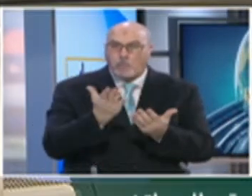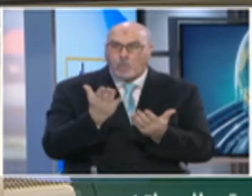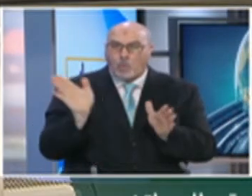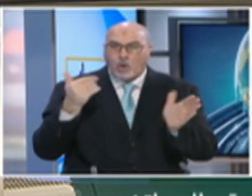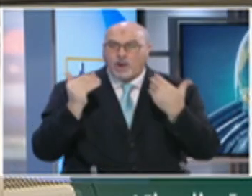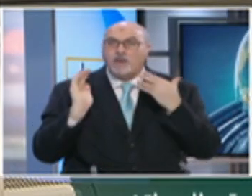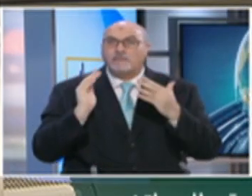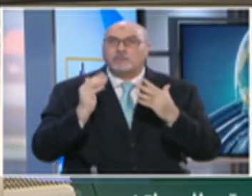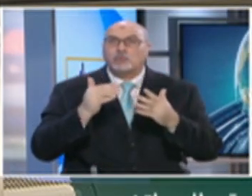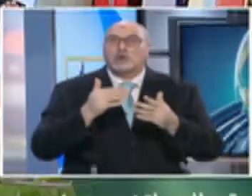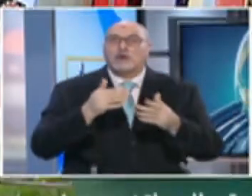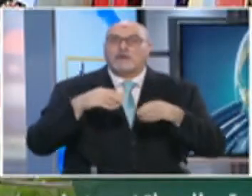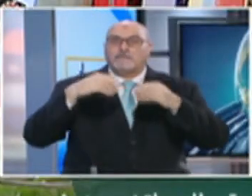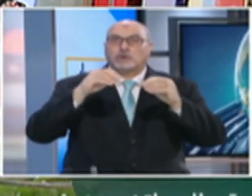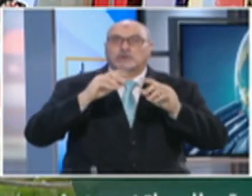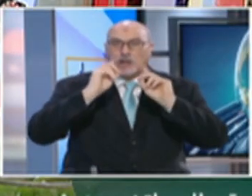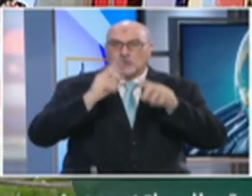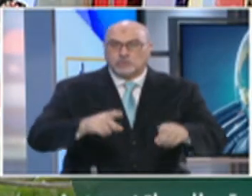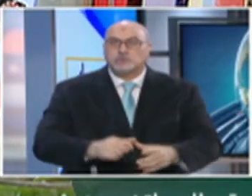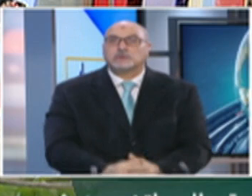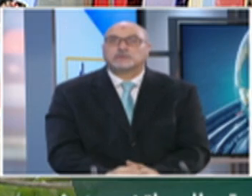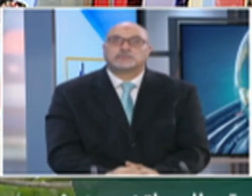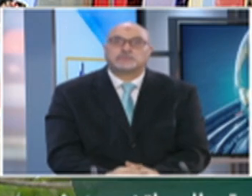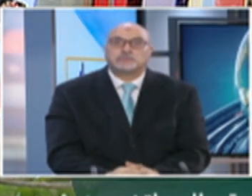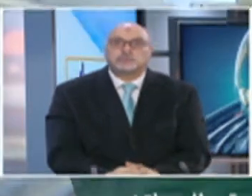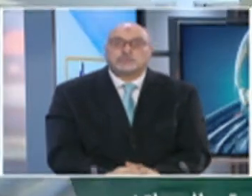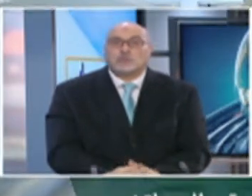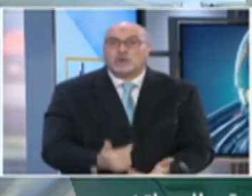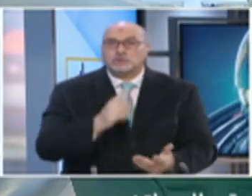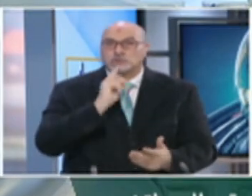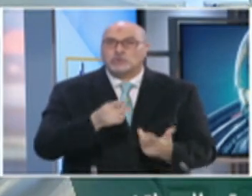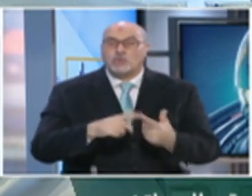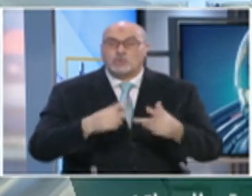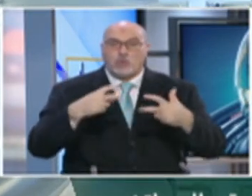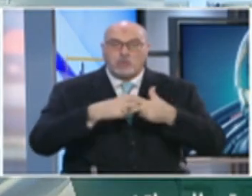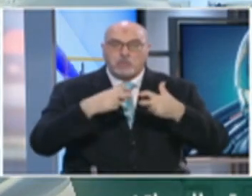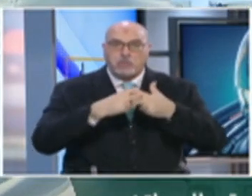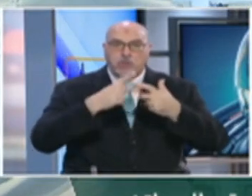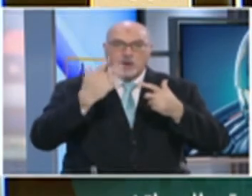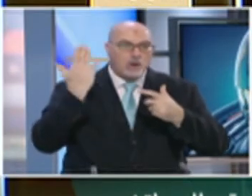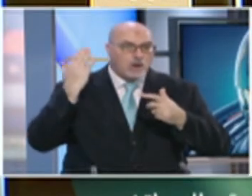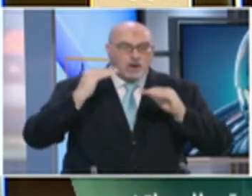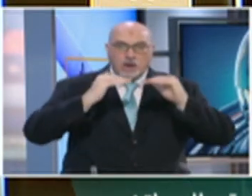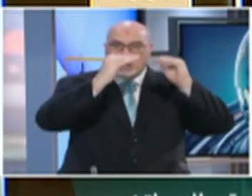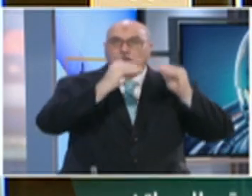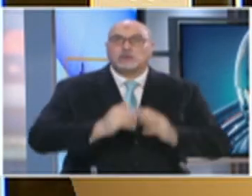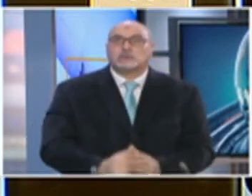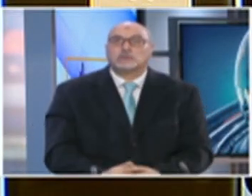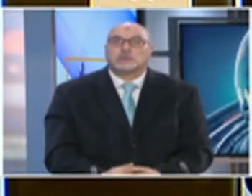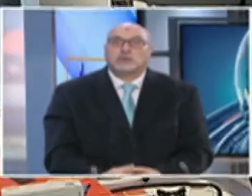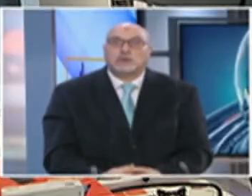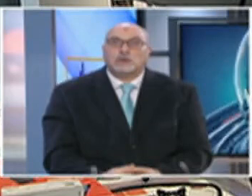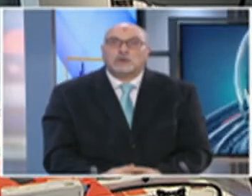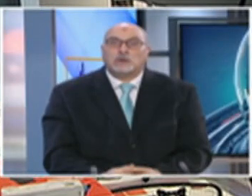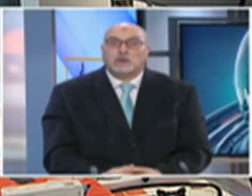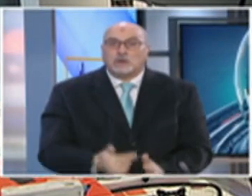التجارة الإلكترونية وتجارة الهواتف النقالة بعدما شهدت ارتفاعا في الآونة الأخيرة. أو مينيموم